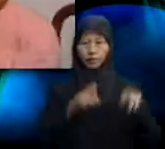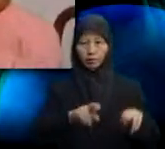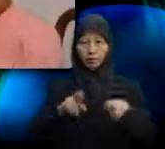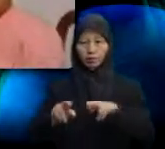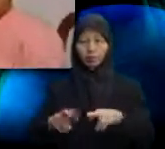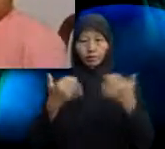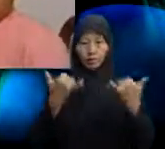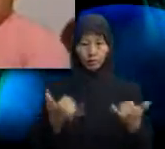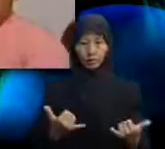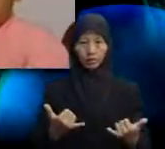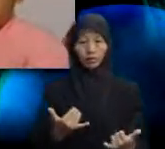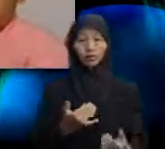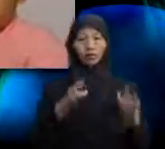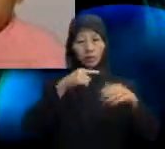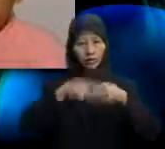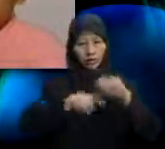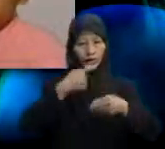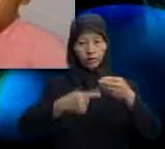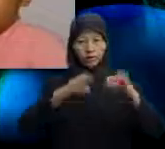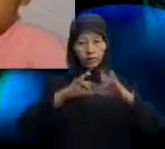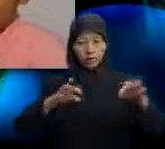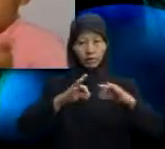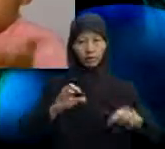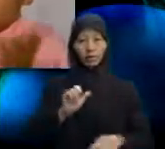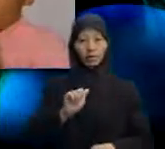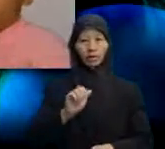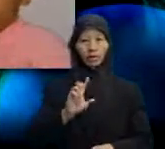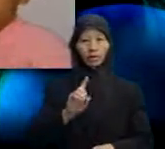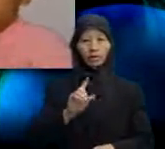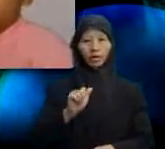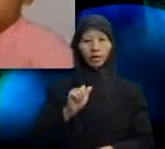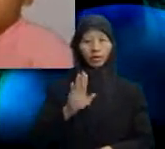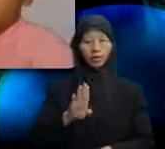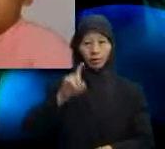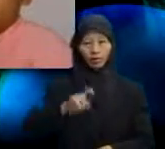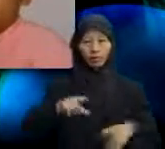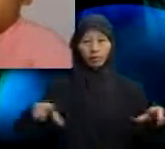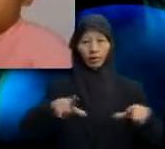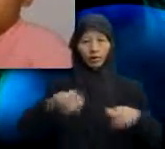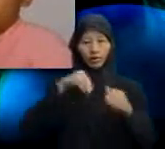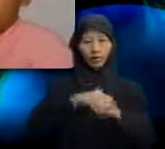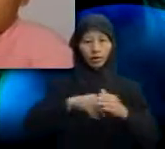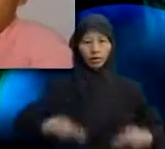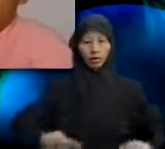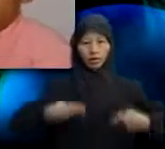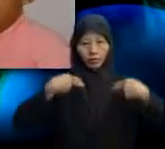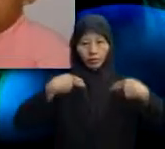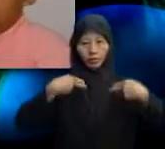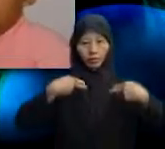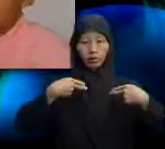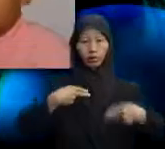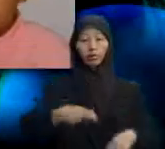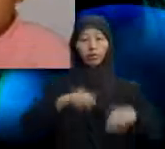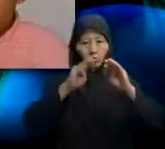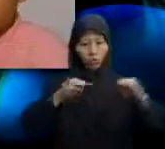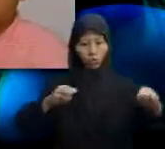Pembincangan kita kali ini, rakan-rakan, berkisar mengenai adab-adab yang perlu dilaksanakan dalam kehidupan kita seharian sebagai